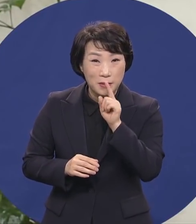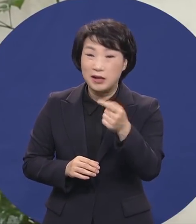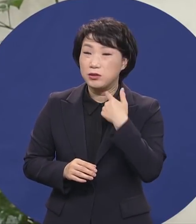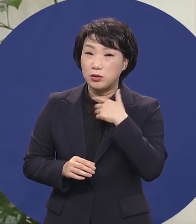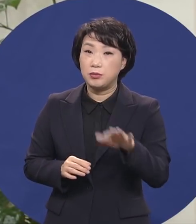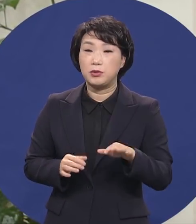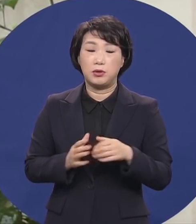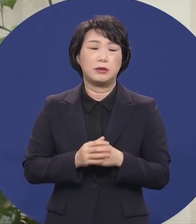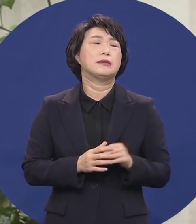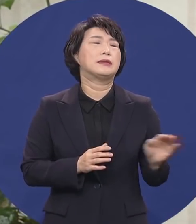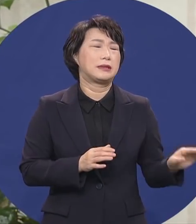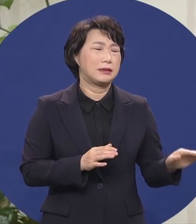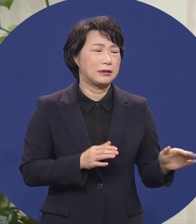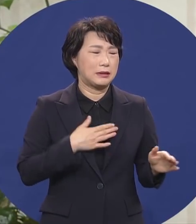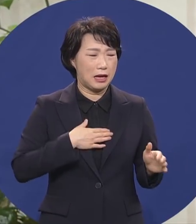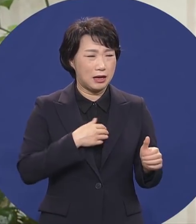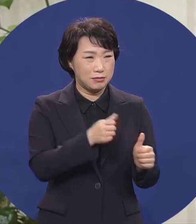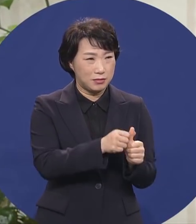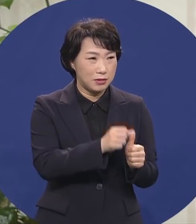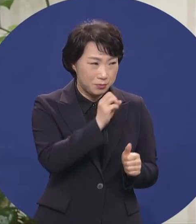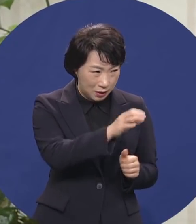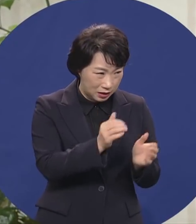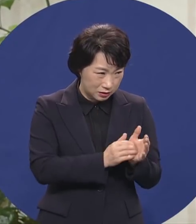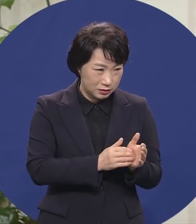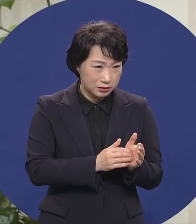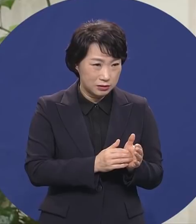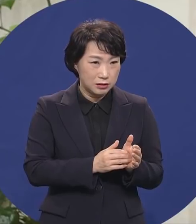내가 말했습니다.